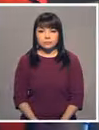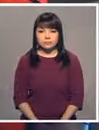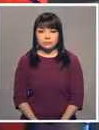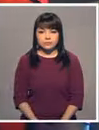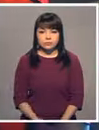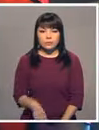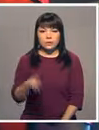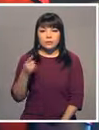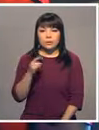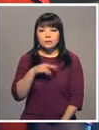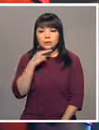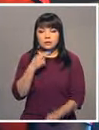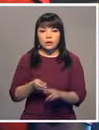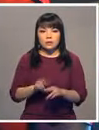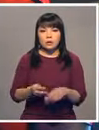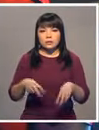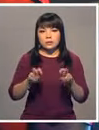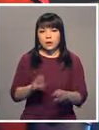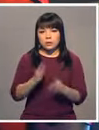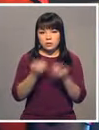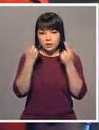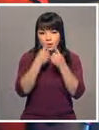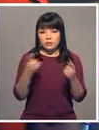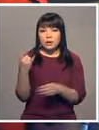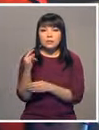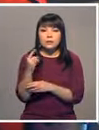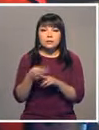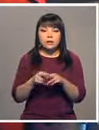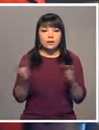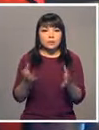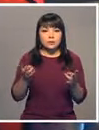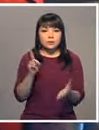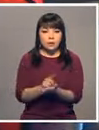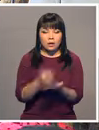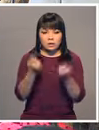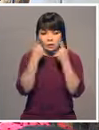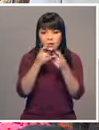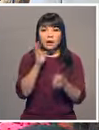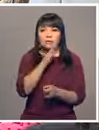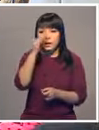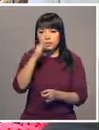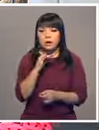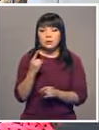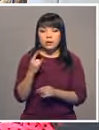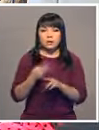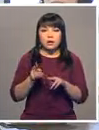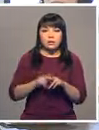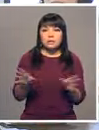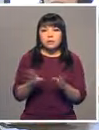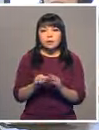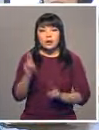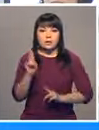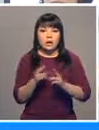Жалғастырайық. Бала басты жолаушы. Астана қаласының ішкі істер департаменті әкімшілік полиция басқармасы ата-аналарға баламен жол жүру ережесі туралы